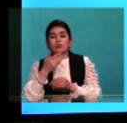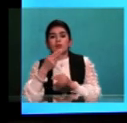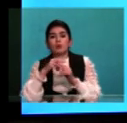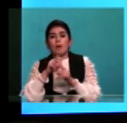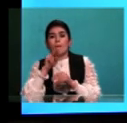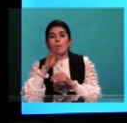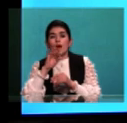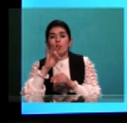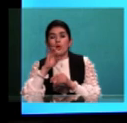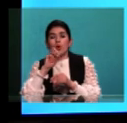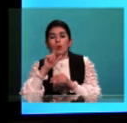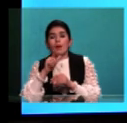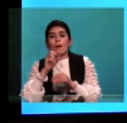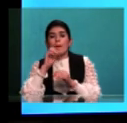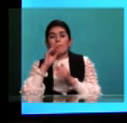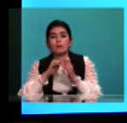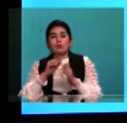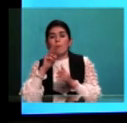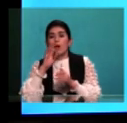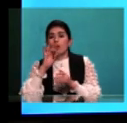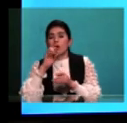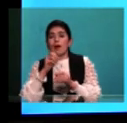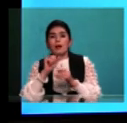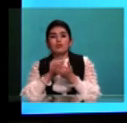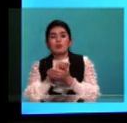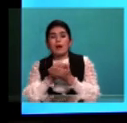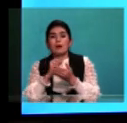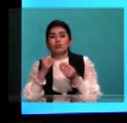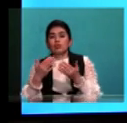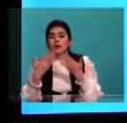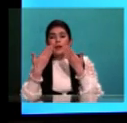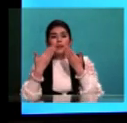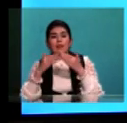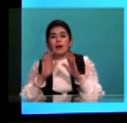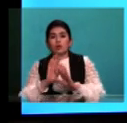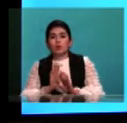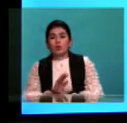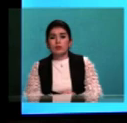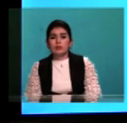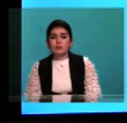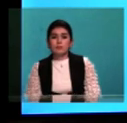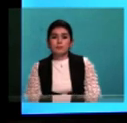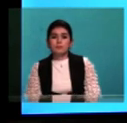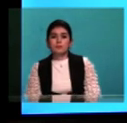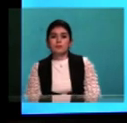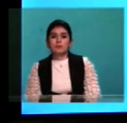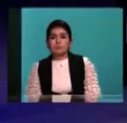ввести пароль. Без ввода паролей данная папка не откроется.